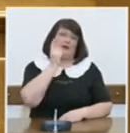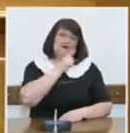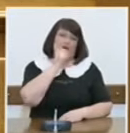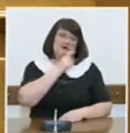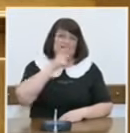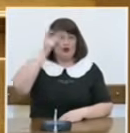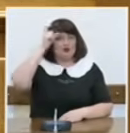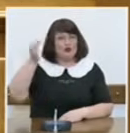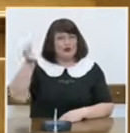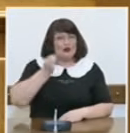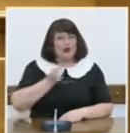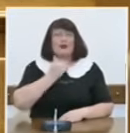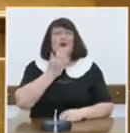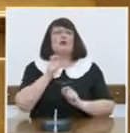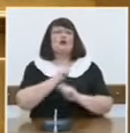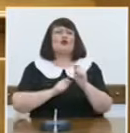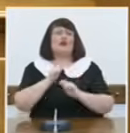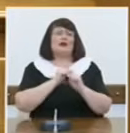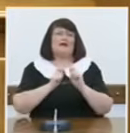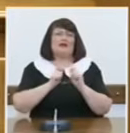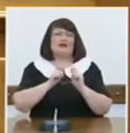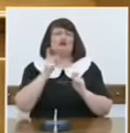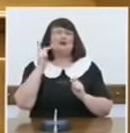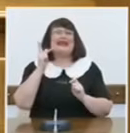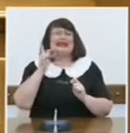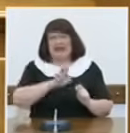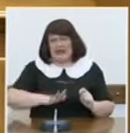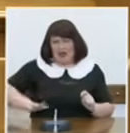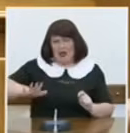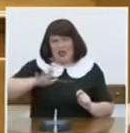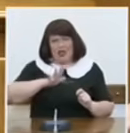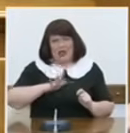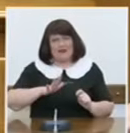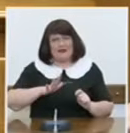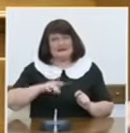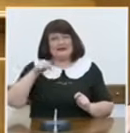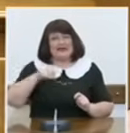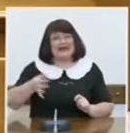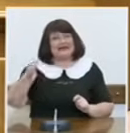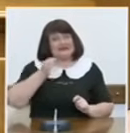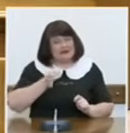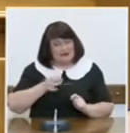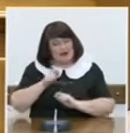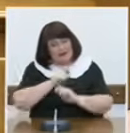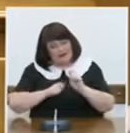φτιάξουμε θαλάσσιο πάρκο στις Κυκλάδες και ανακοινώνουν σήμερα ότι θα κάνουν αυτοί. Στο Αιγαίο.